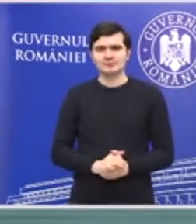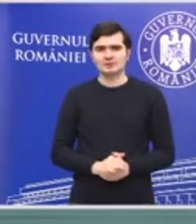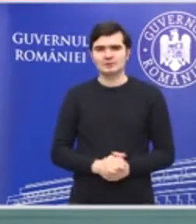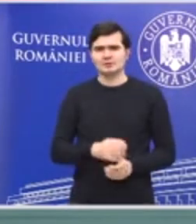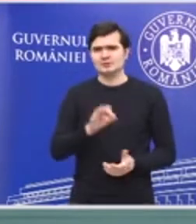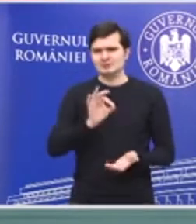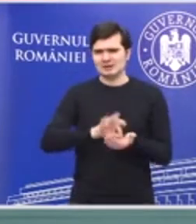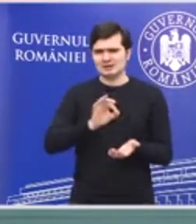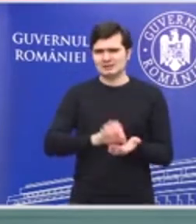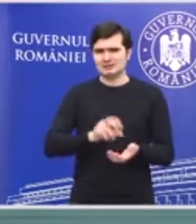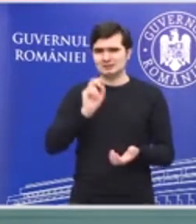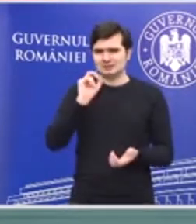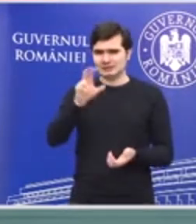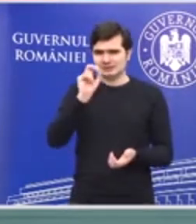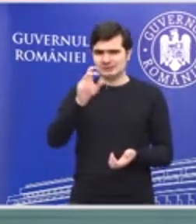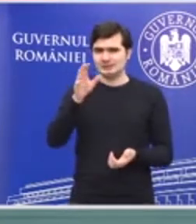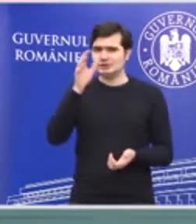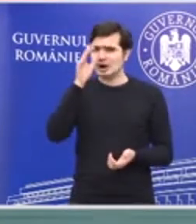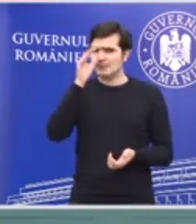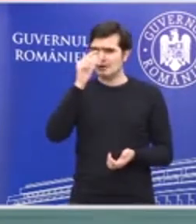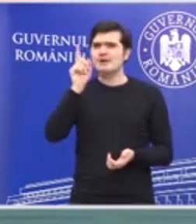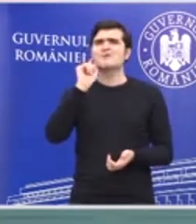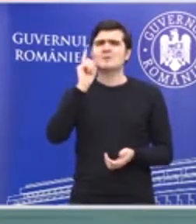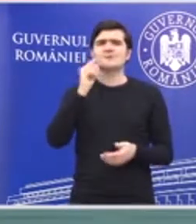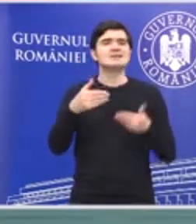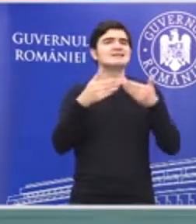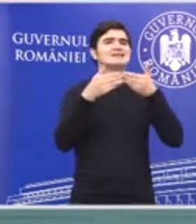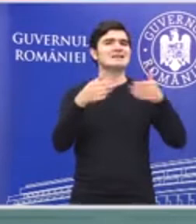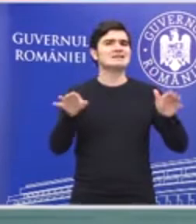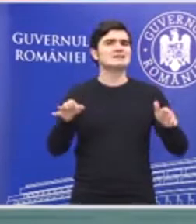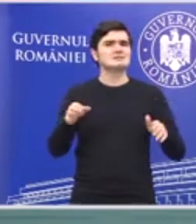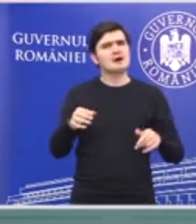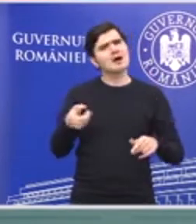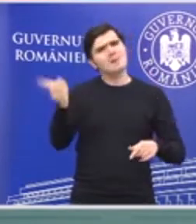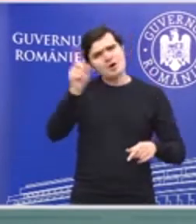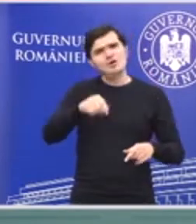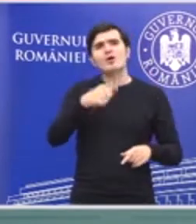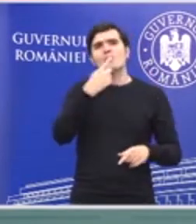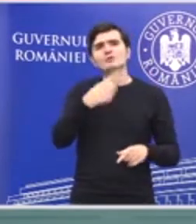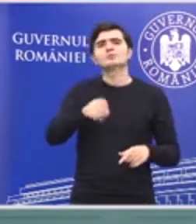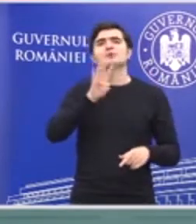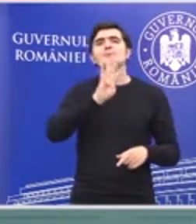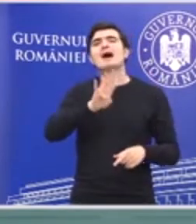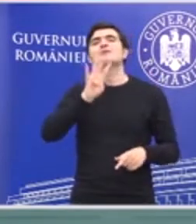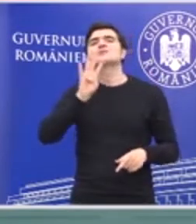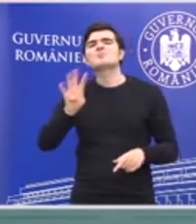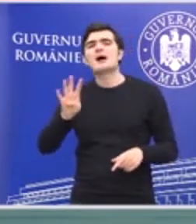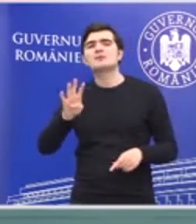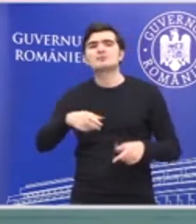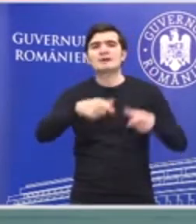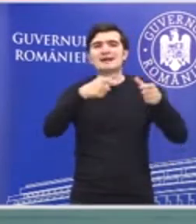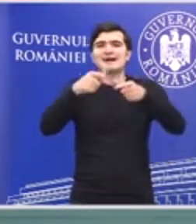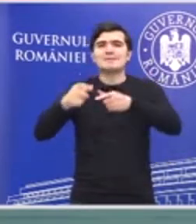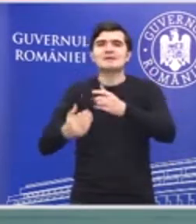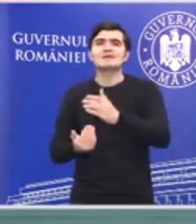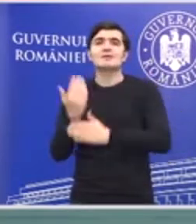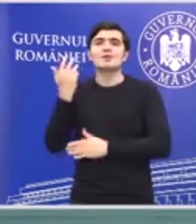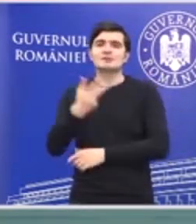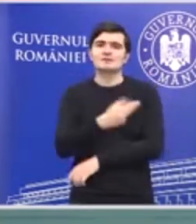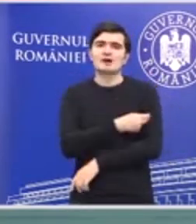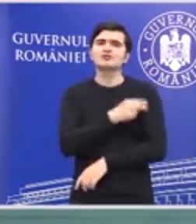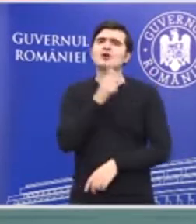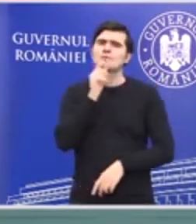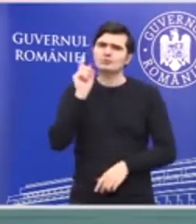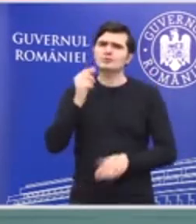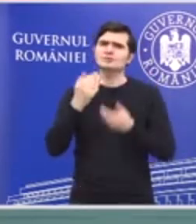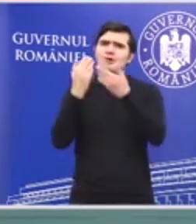data de 13 aprilie vor fi operaționalizate încă 144 de cabinete noi de vaccinare unde se va